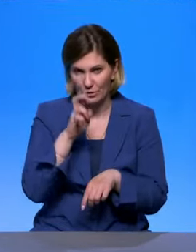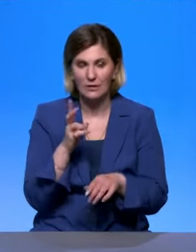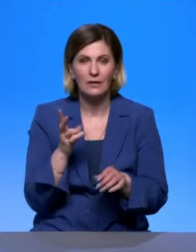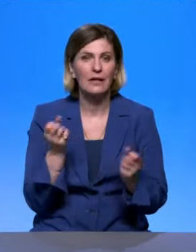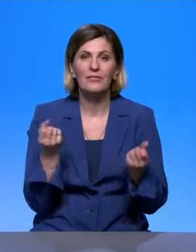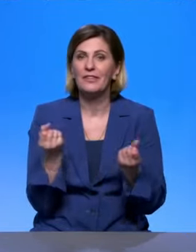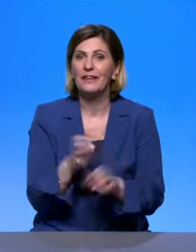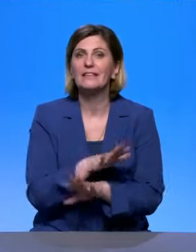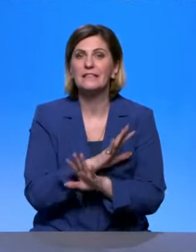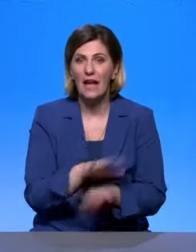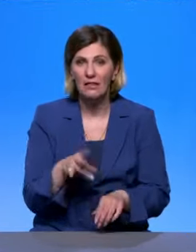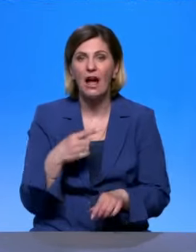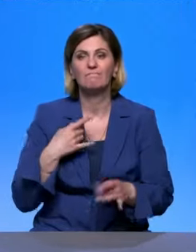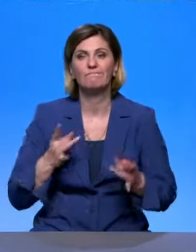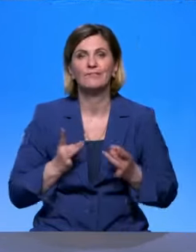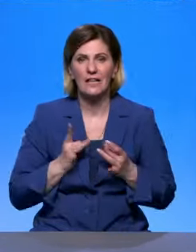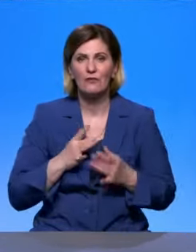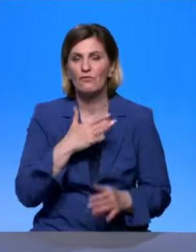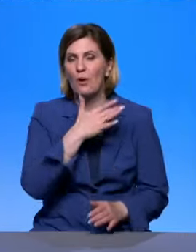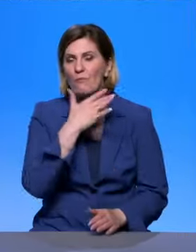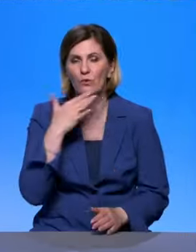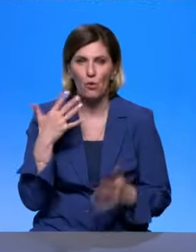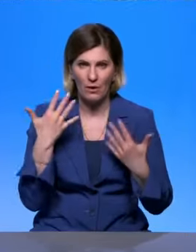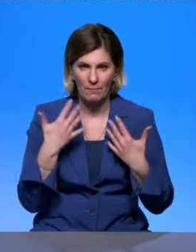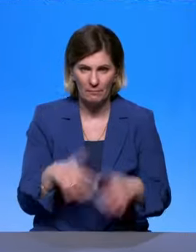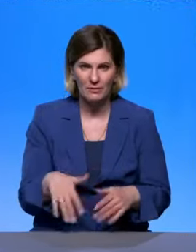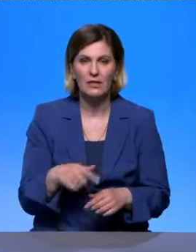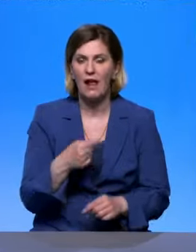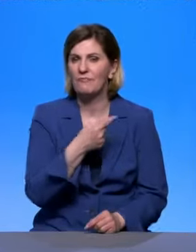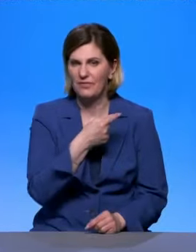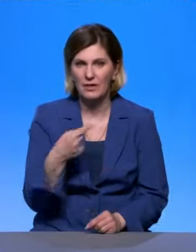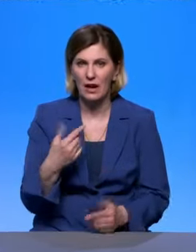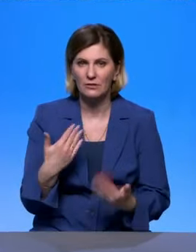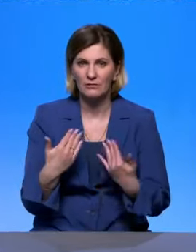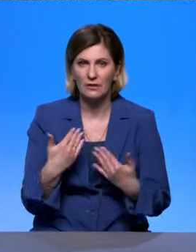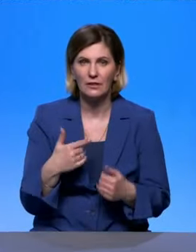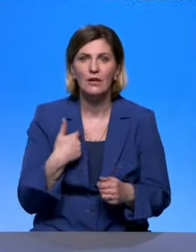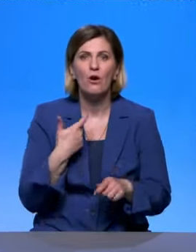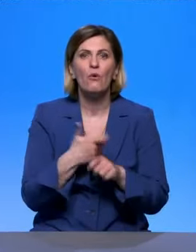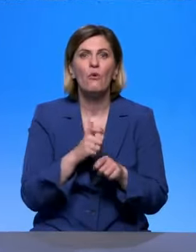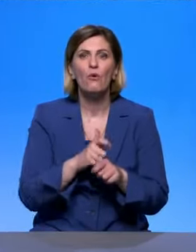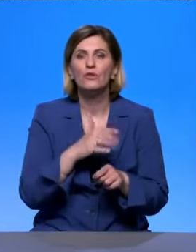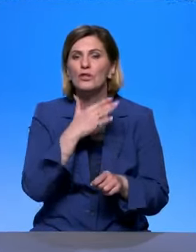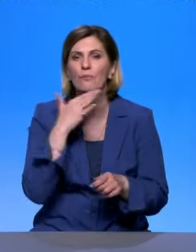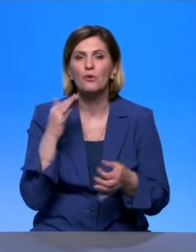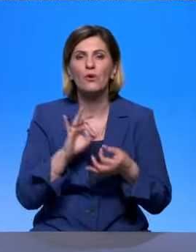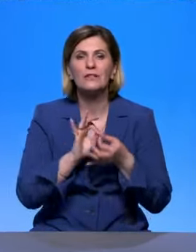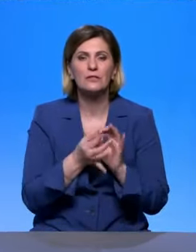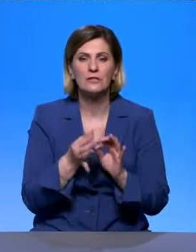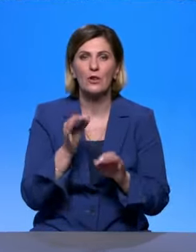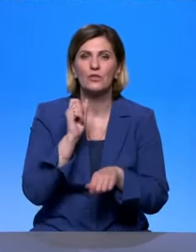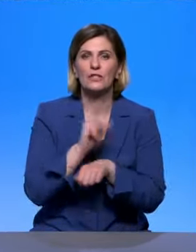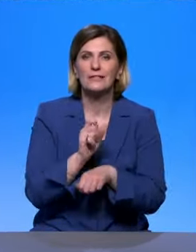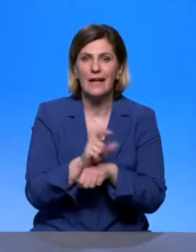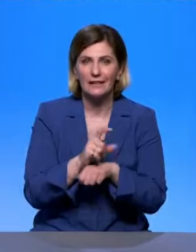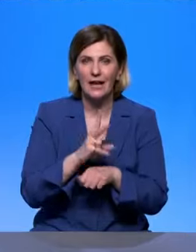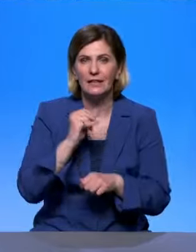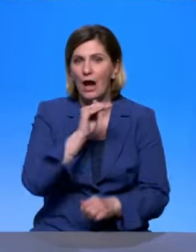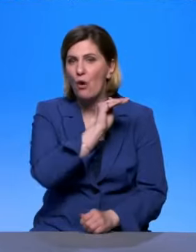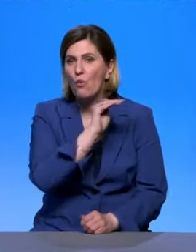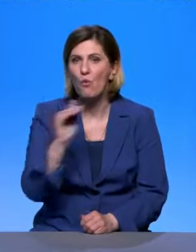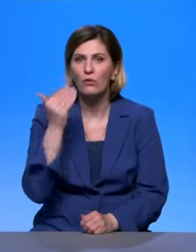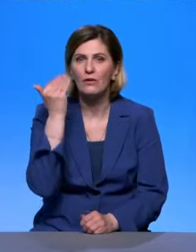поэтому негативно отношусь. Очень сложные задания на уровне университетских, скажем так, вопросов. Вот.